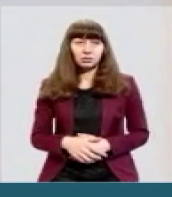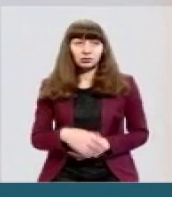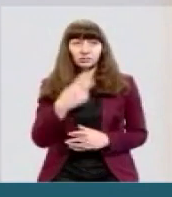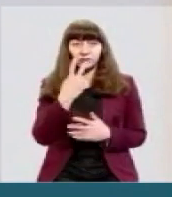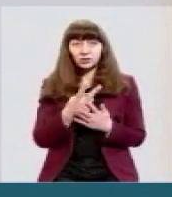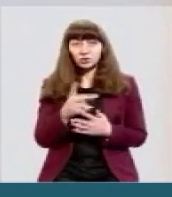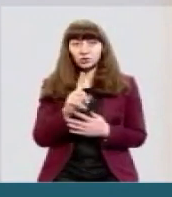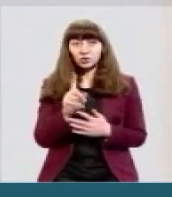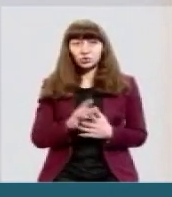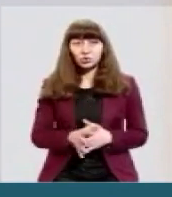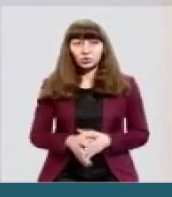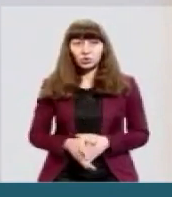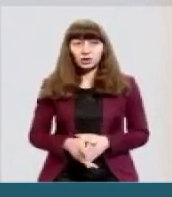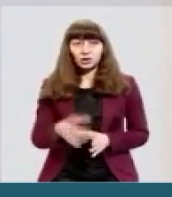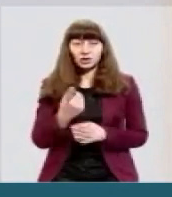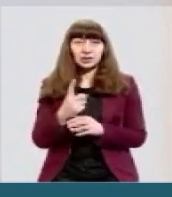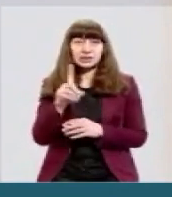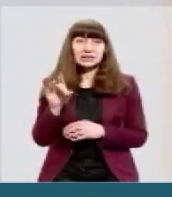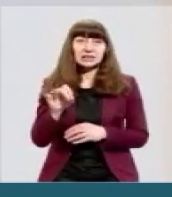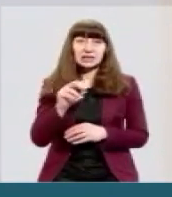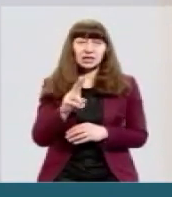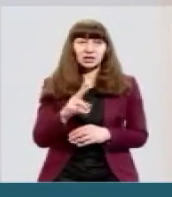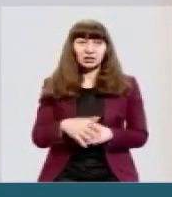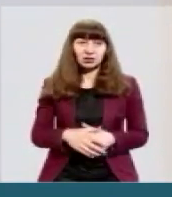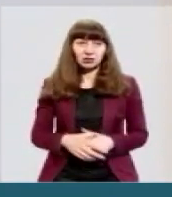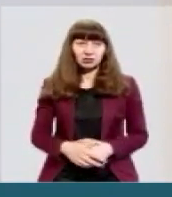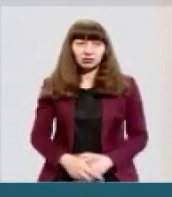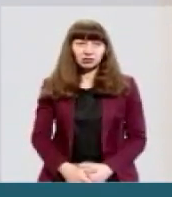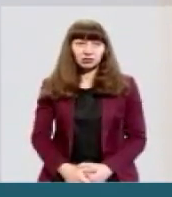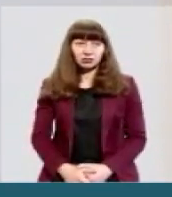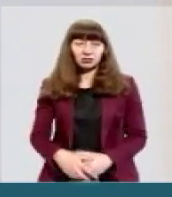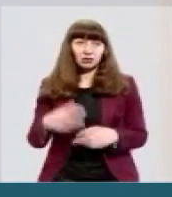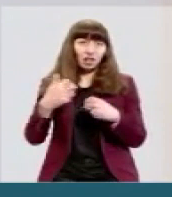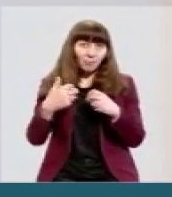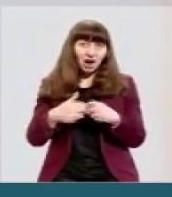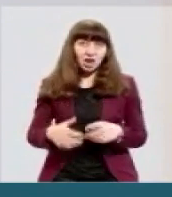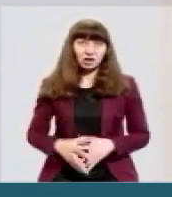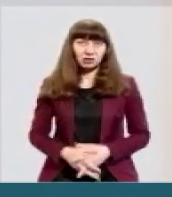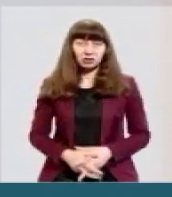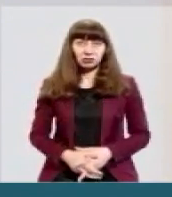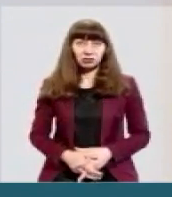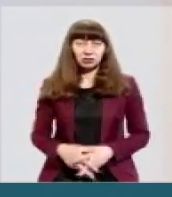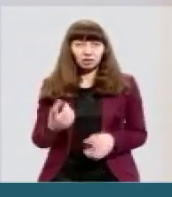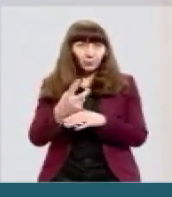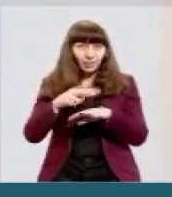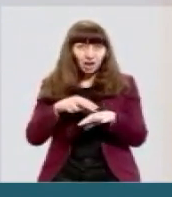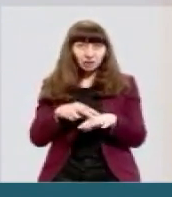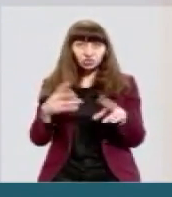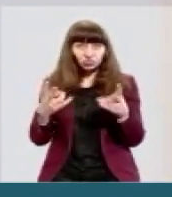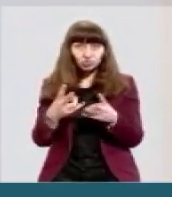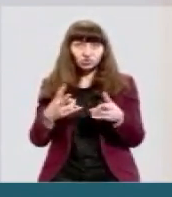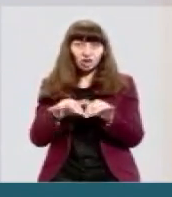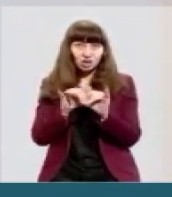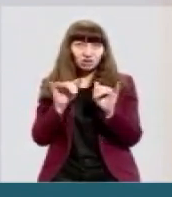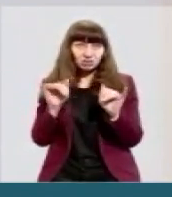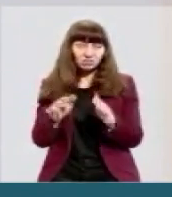видно, что этот знак помогали ему накрениться. Поэтому здесь нужно и полиция тоже отрабатывать. Там где-то видеонаблюдение